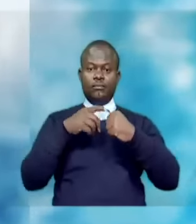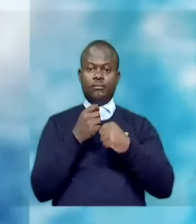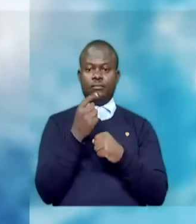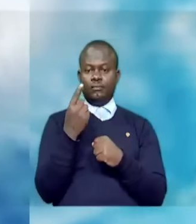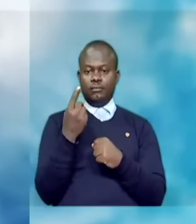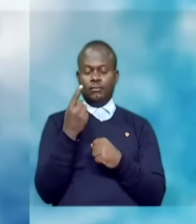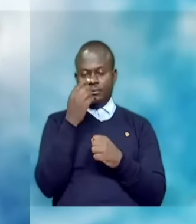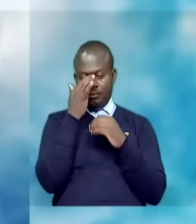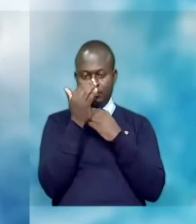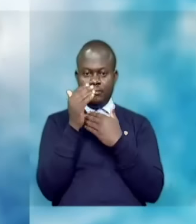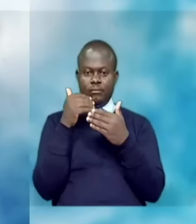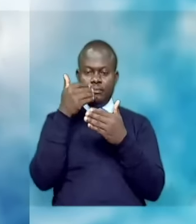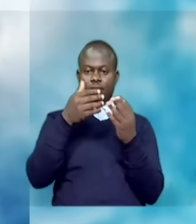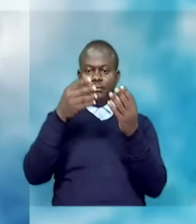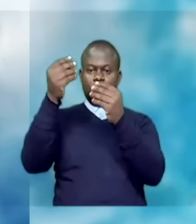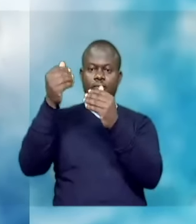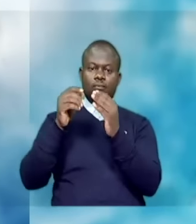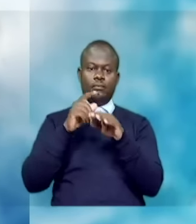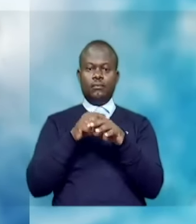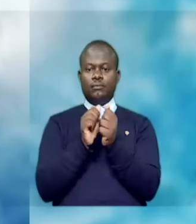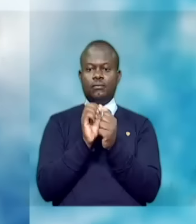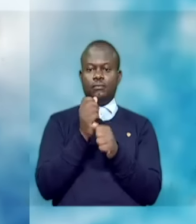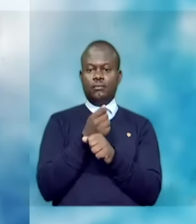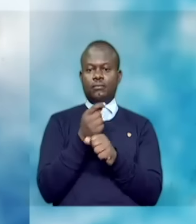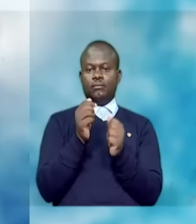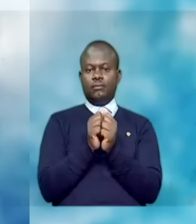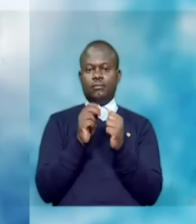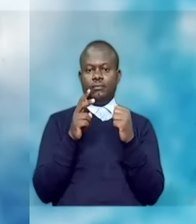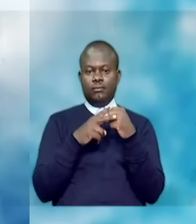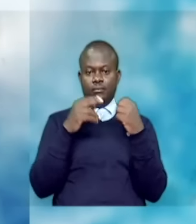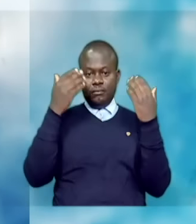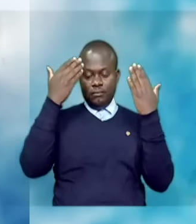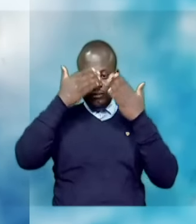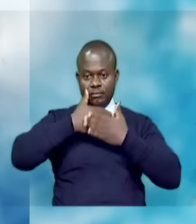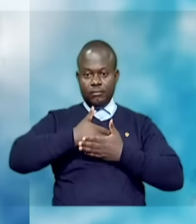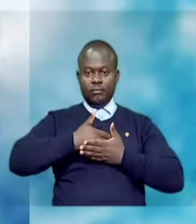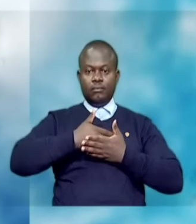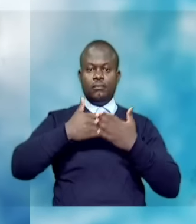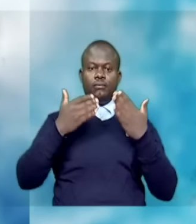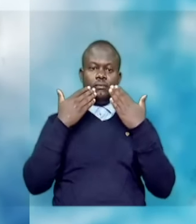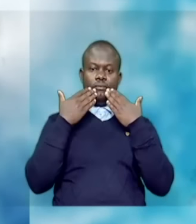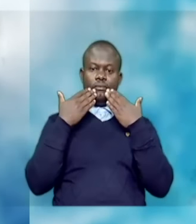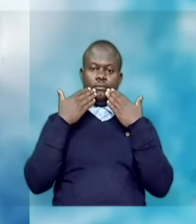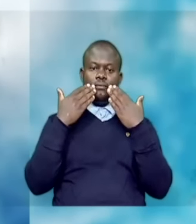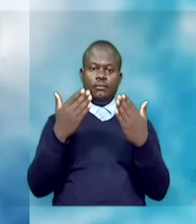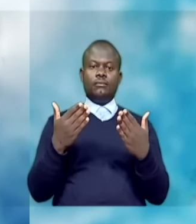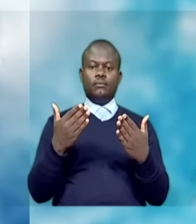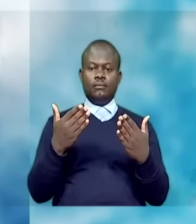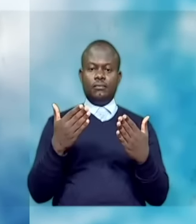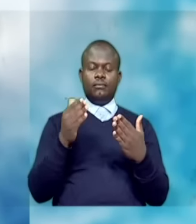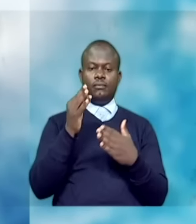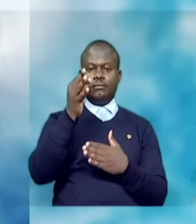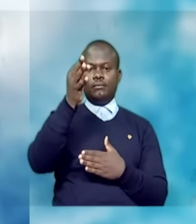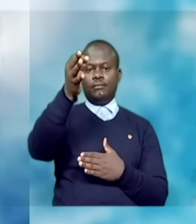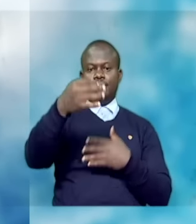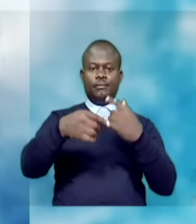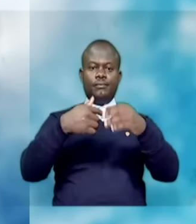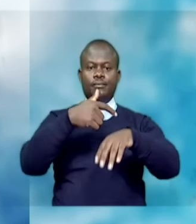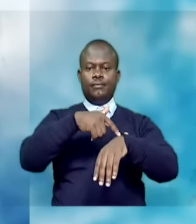mu gitondo rikarenga isaa 12 n'iminota 17 z'umugoroba. Mwakoze gukurikira amakuru y'iteganyagihe, nawe utamukomeze kugira